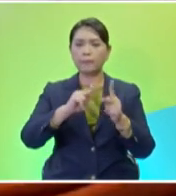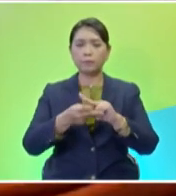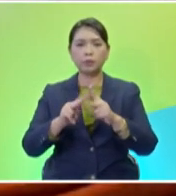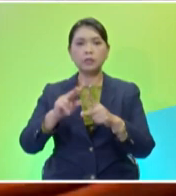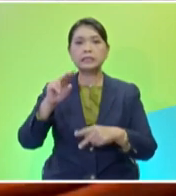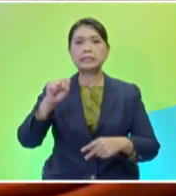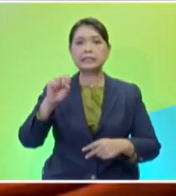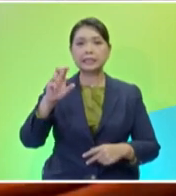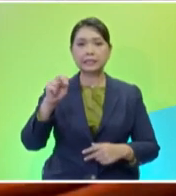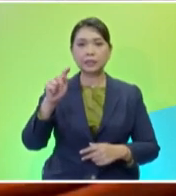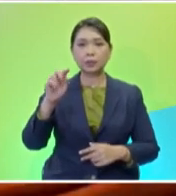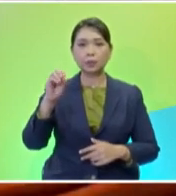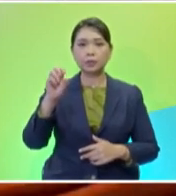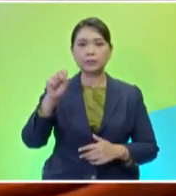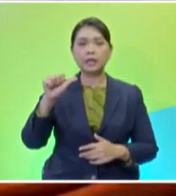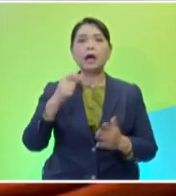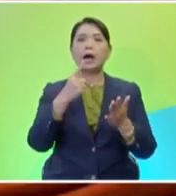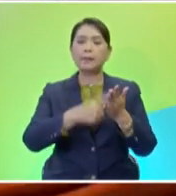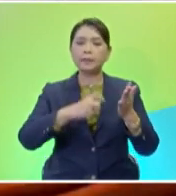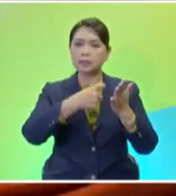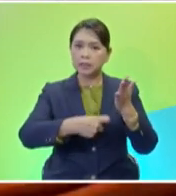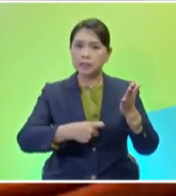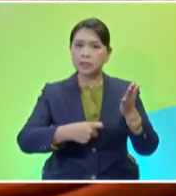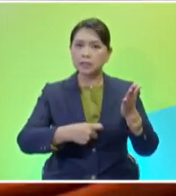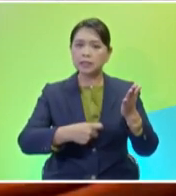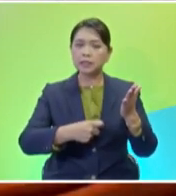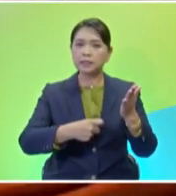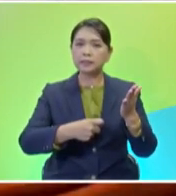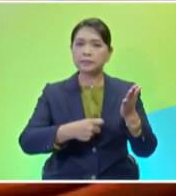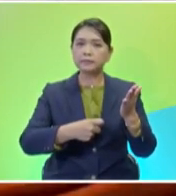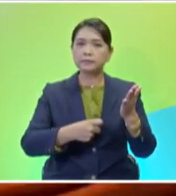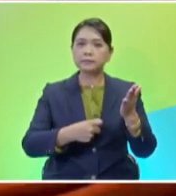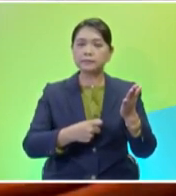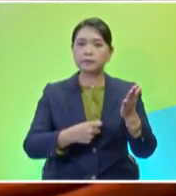di dalam baris ini ayat ini asal Soviet sekali lagi